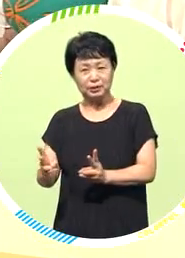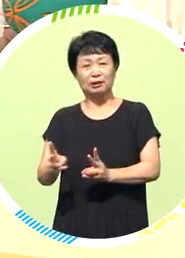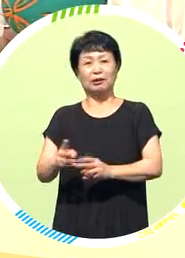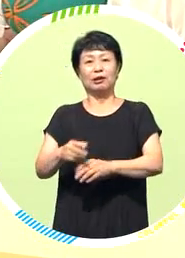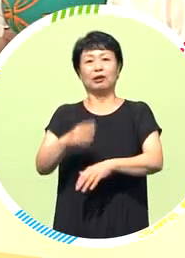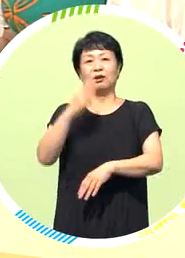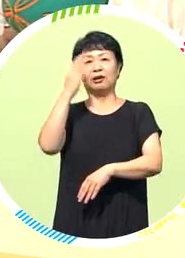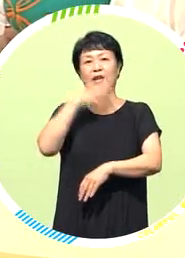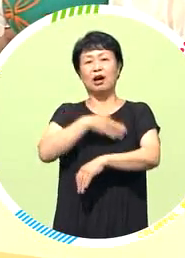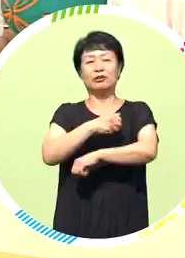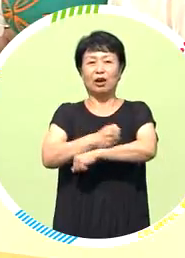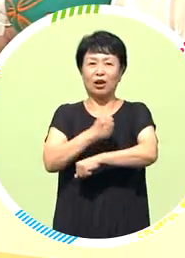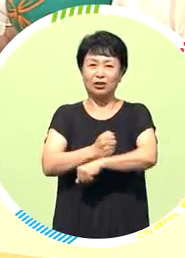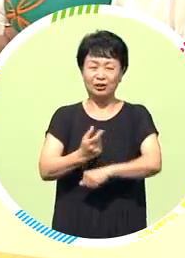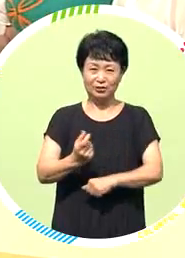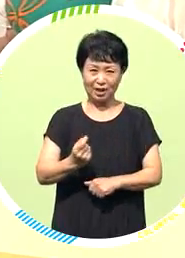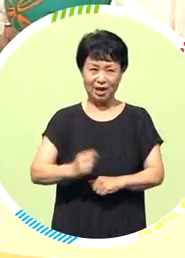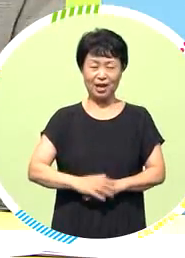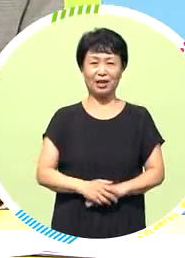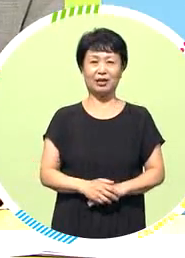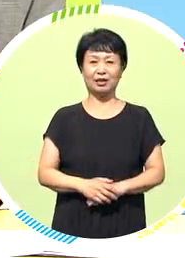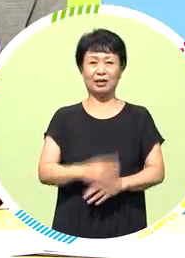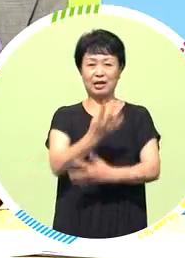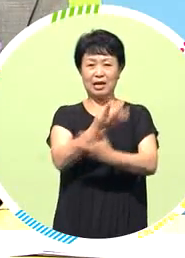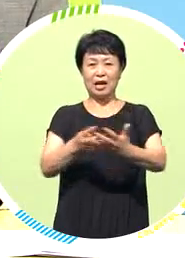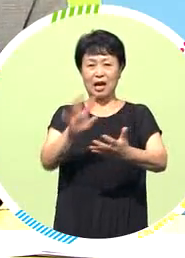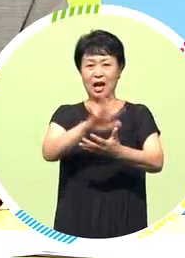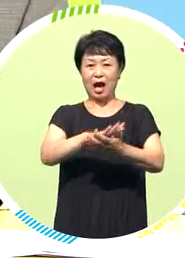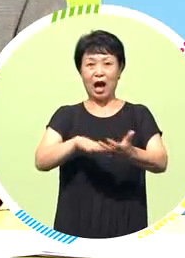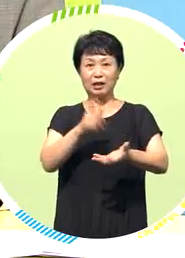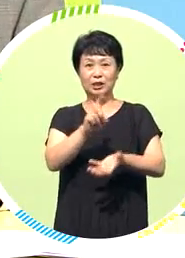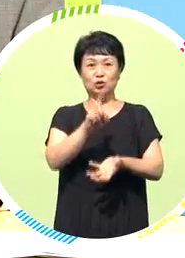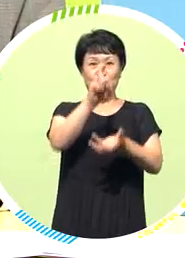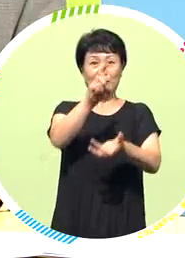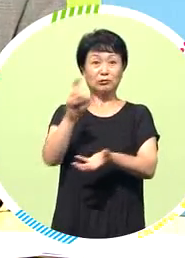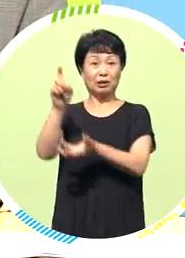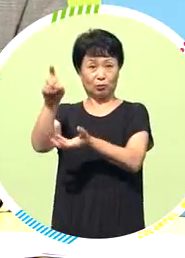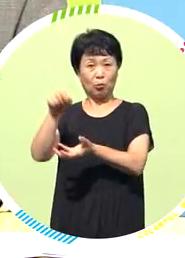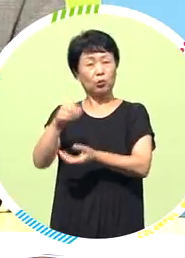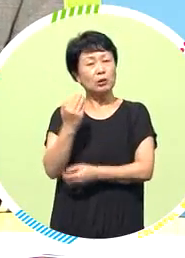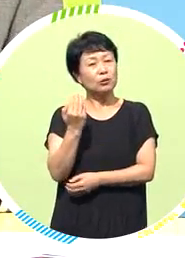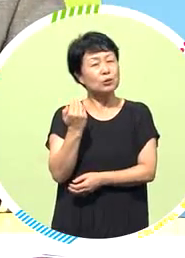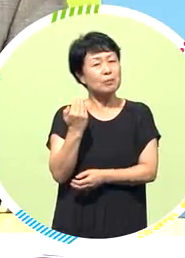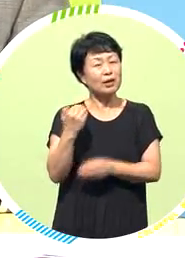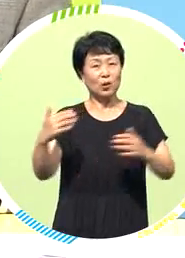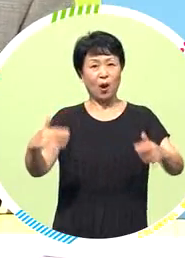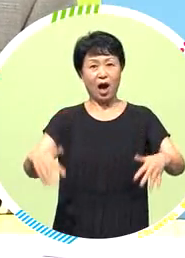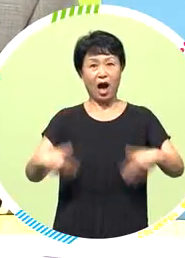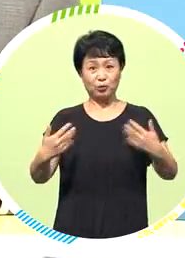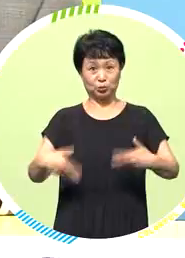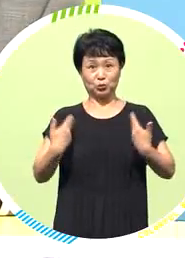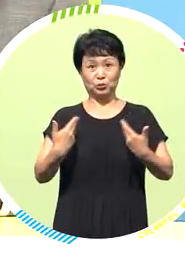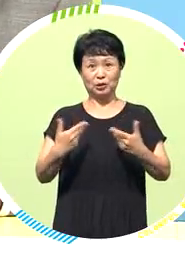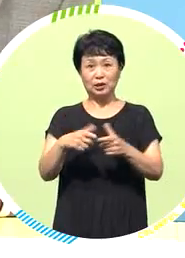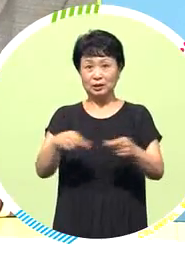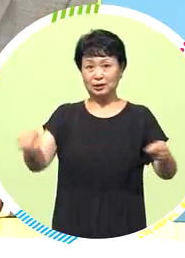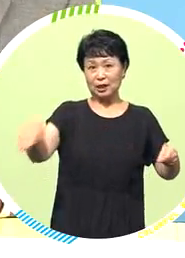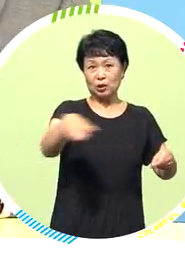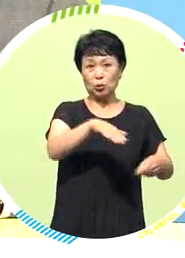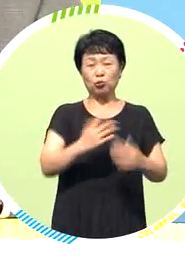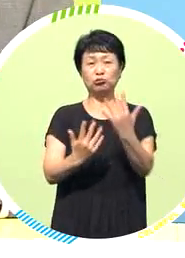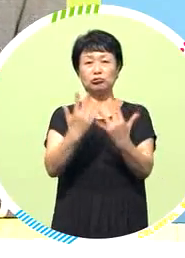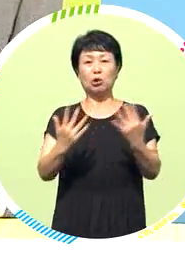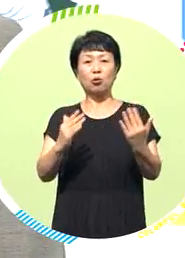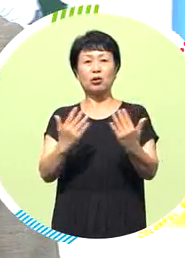大変ですよね、うん、 ハンギングバスケットってね、あれ、うんうん、この間春やってた、横浜でやってた全国都市緑化